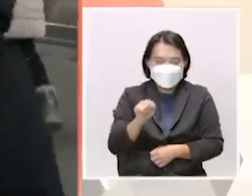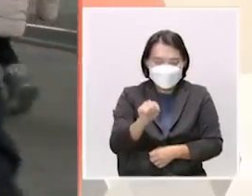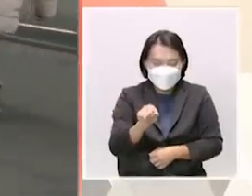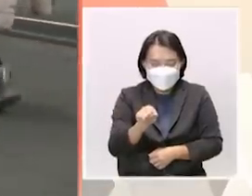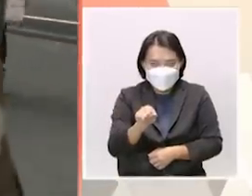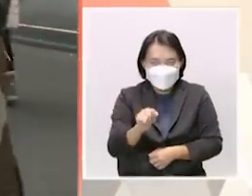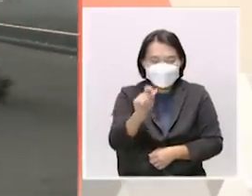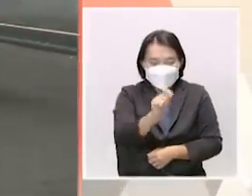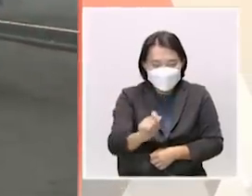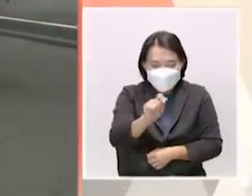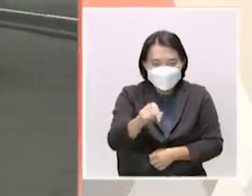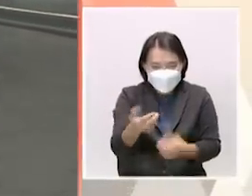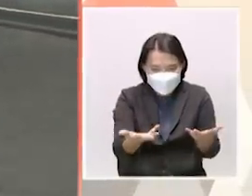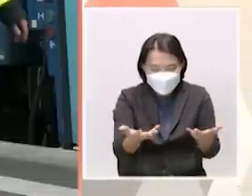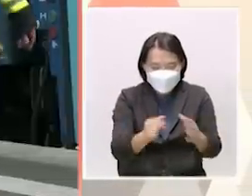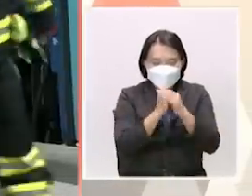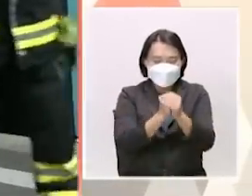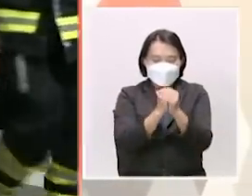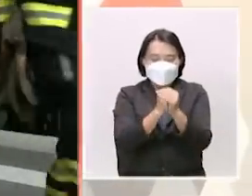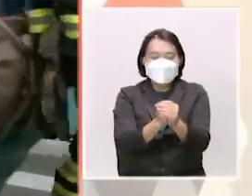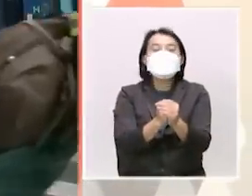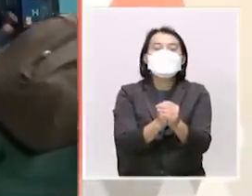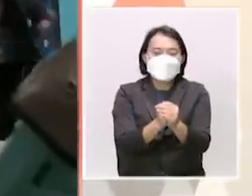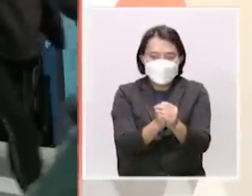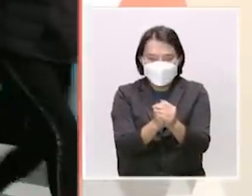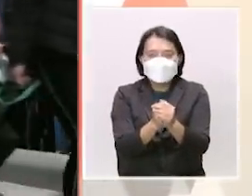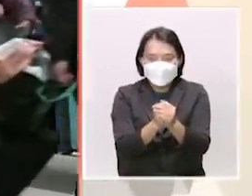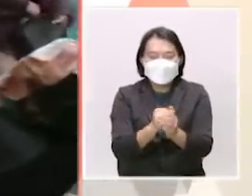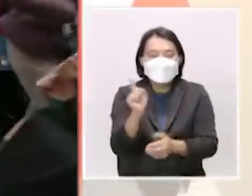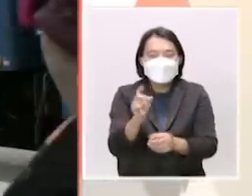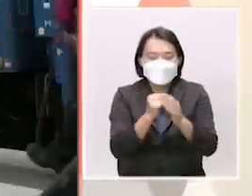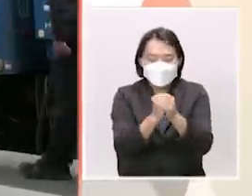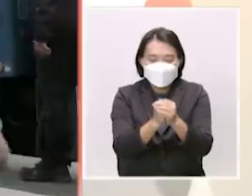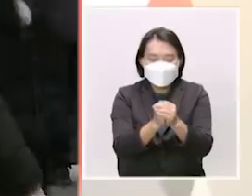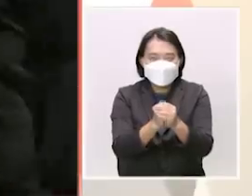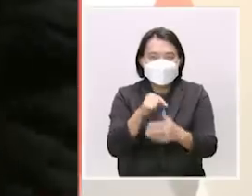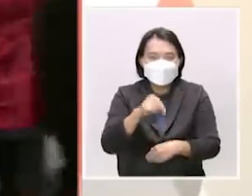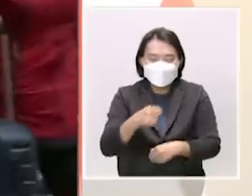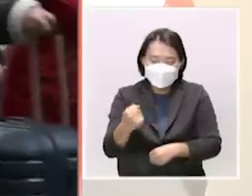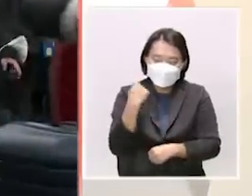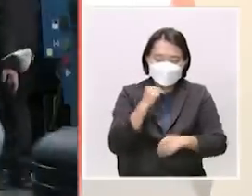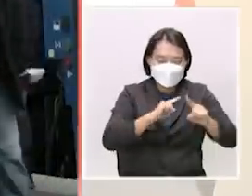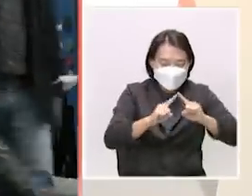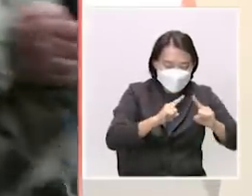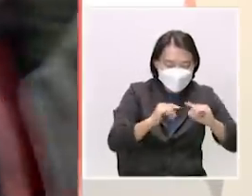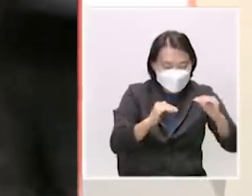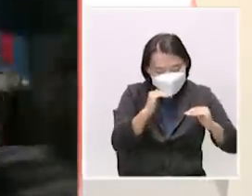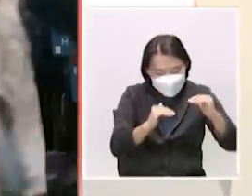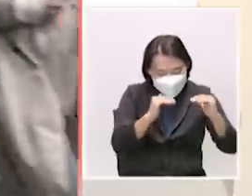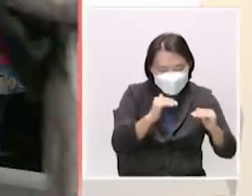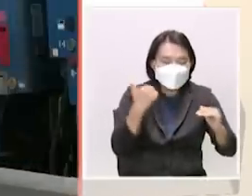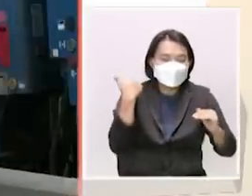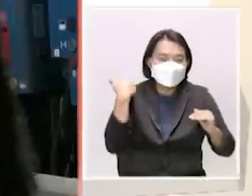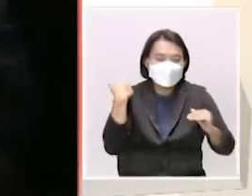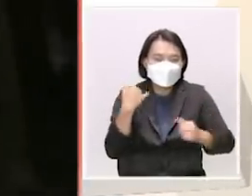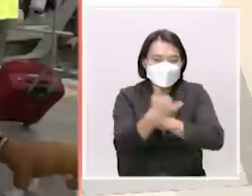ทั้งจนนั้นจีนจะมีน้หนักมากขึ้นน้หนกแลอำนาจตอรองมากขึ้นในวัยทนวางประเทศเพะ